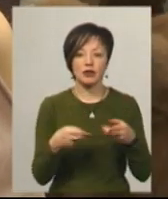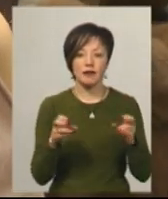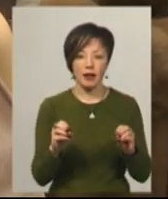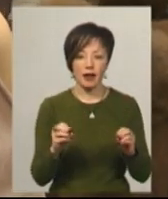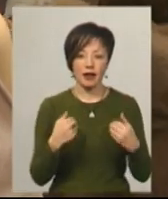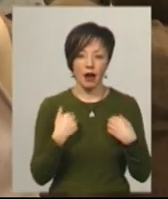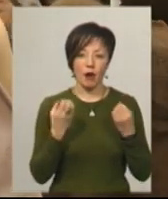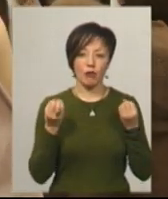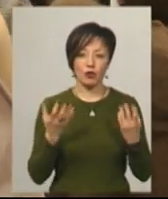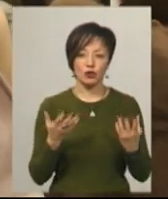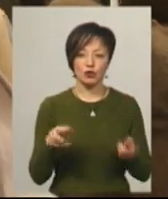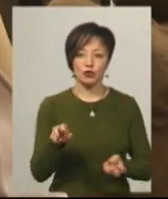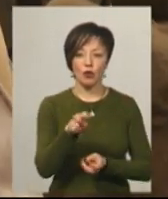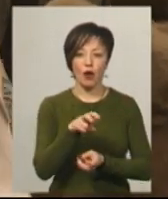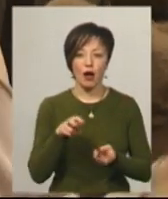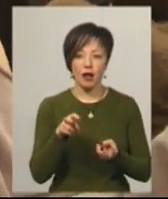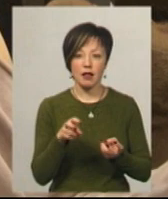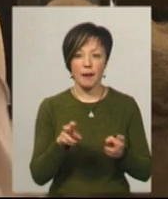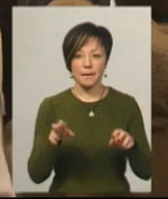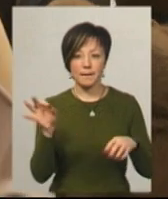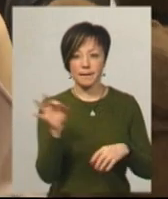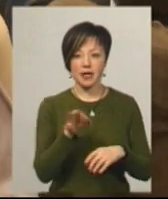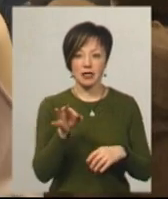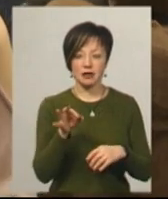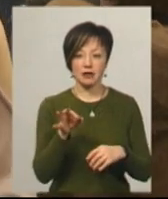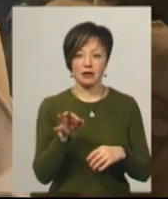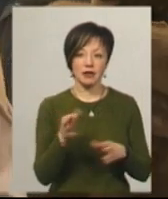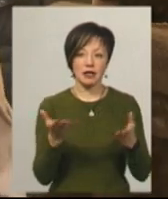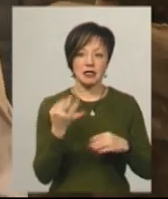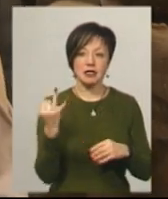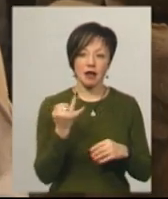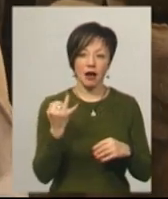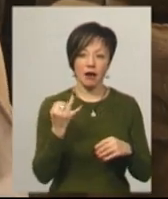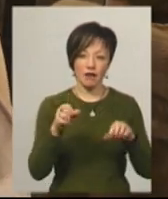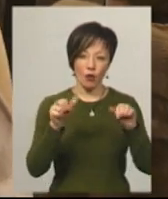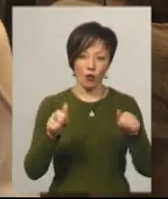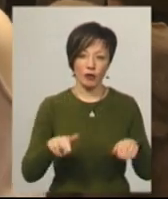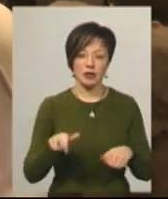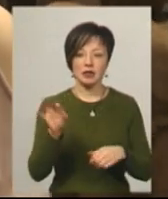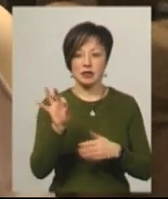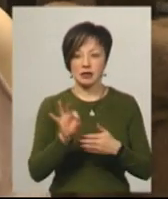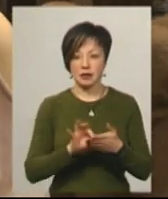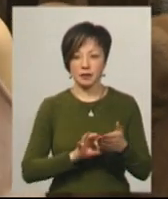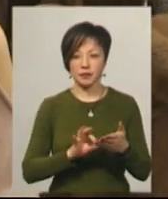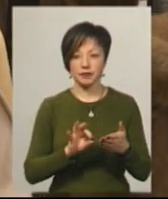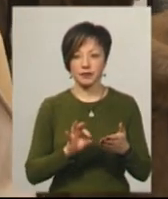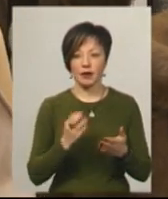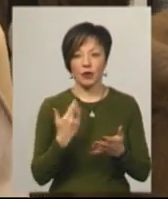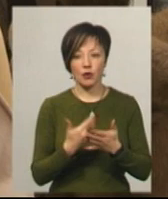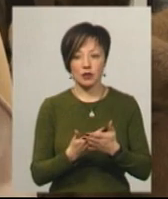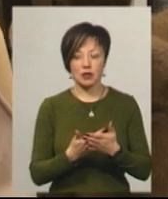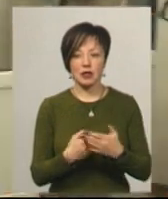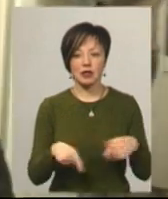просто шукала миттєво, десь я бачила якийсь цікавий образ, я знімкувала. І